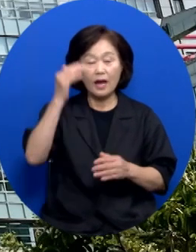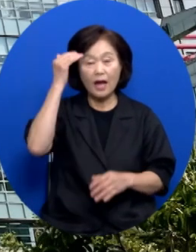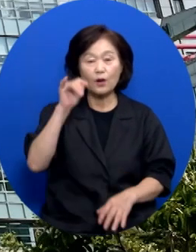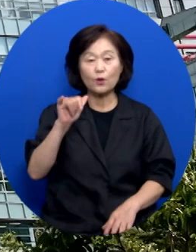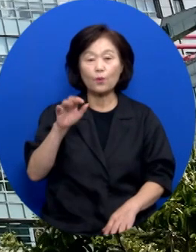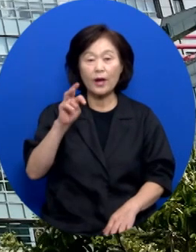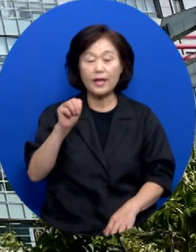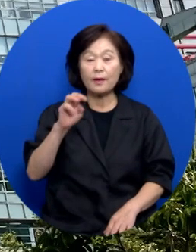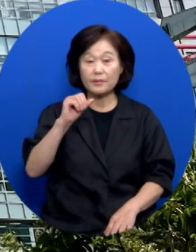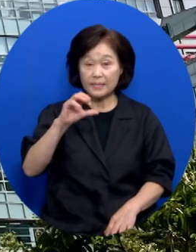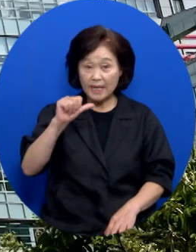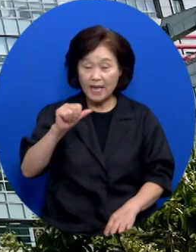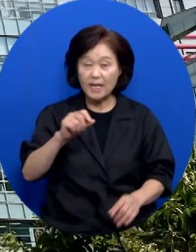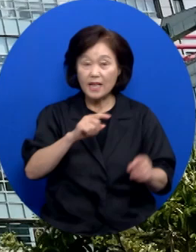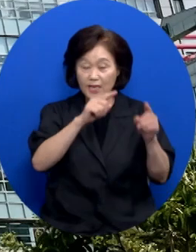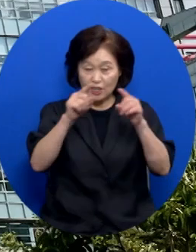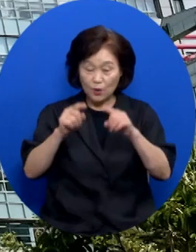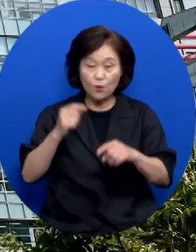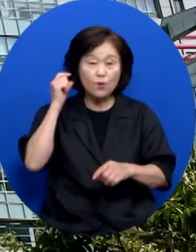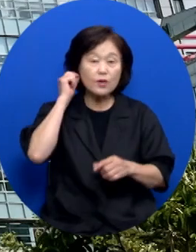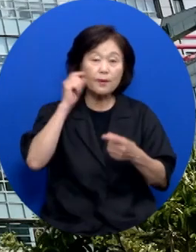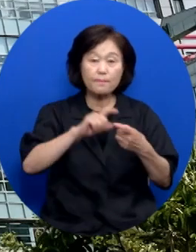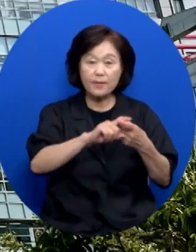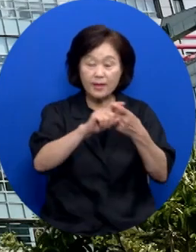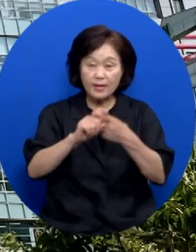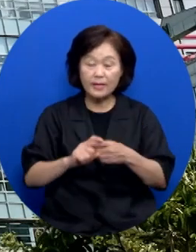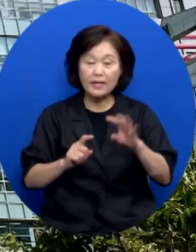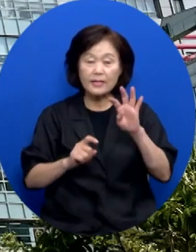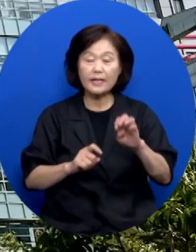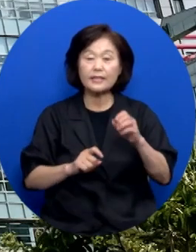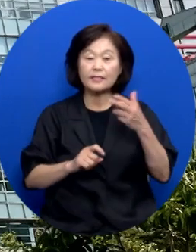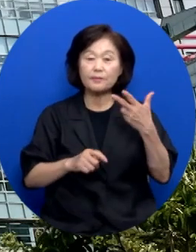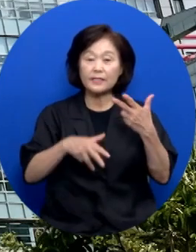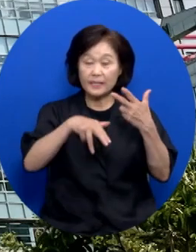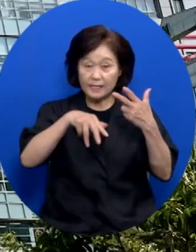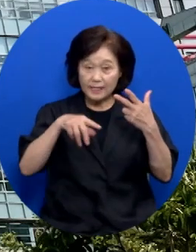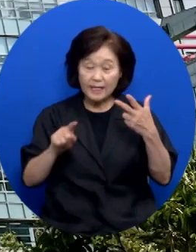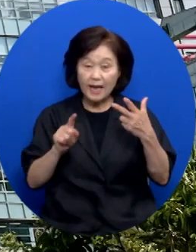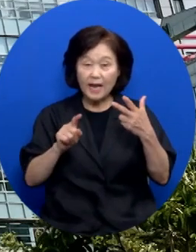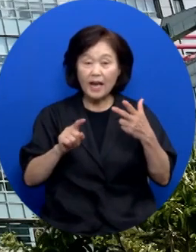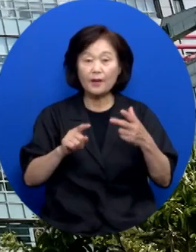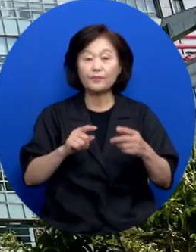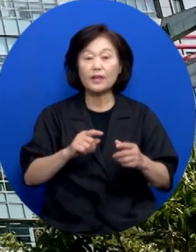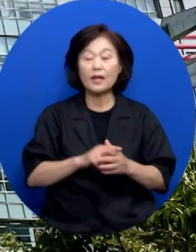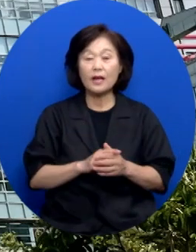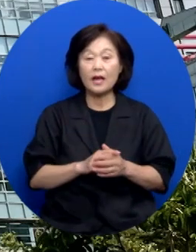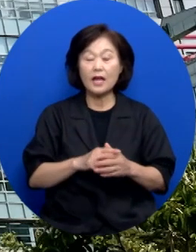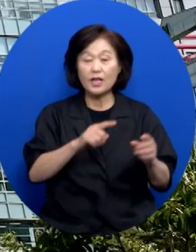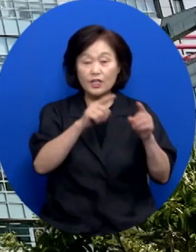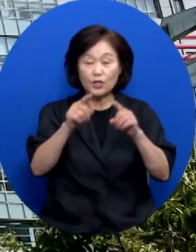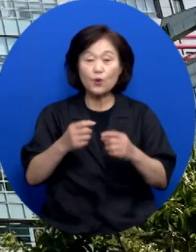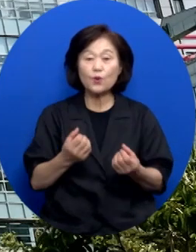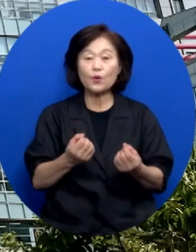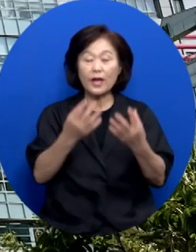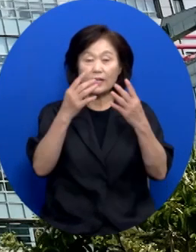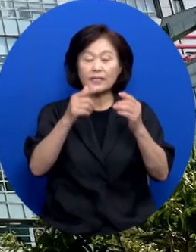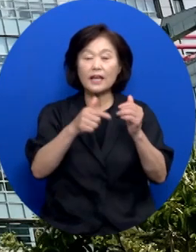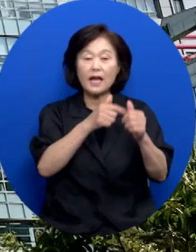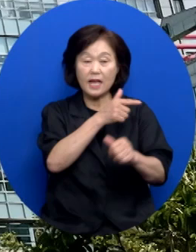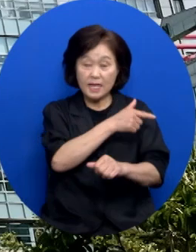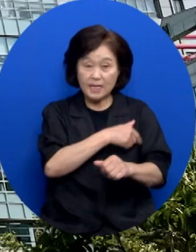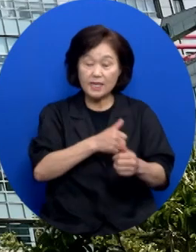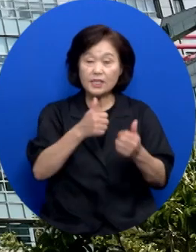한국 YMCA 전국연맹이 제47차 한국 YMCA 전국연맹 전국대회 이사회를